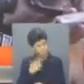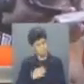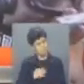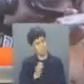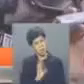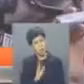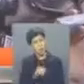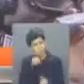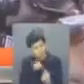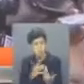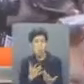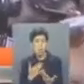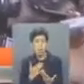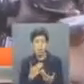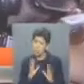างเรื่องที่ไม่ควรจะเอาม